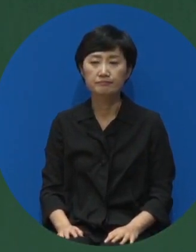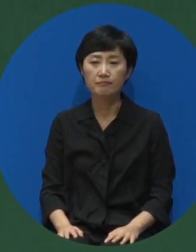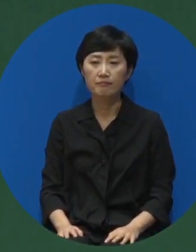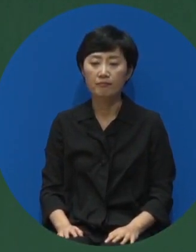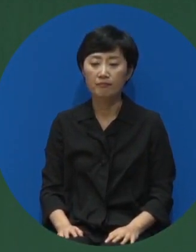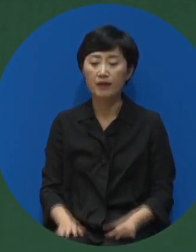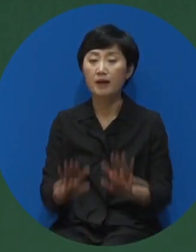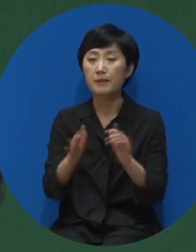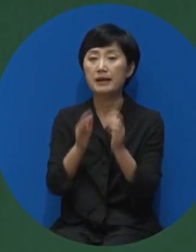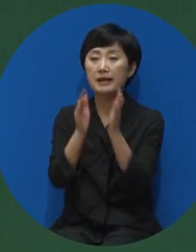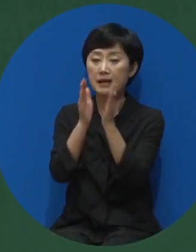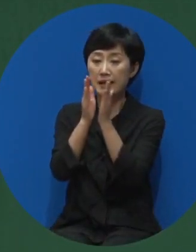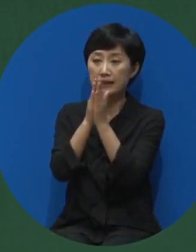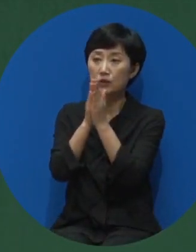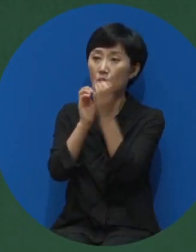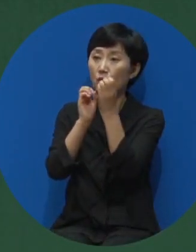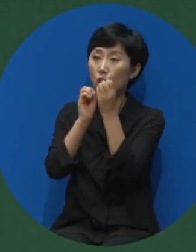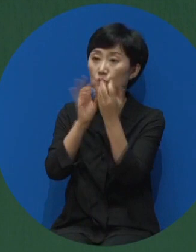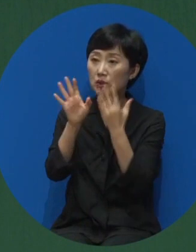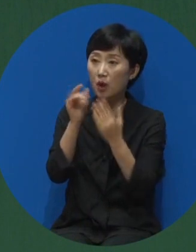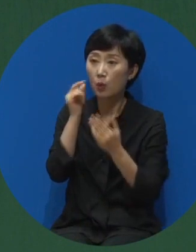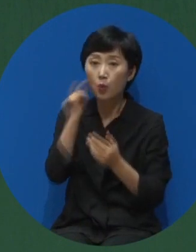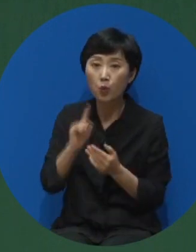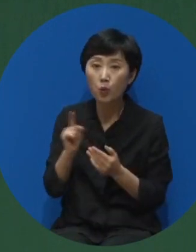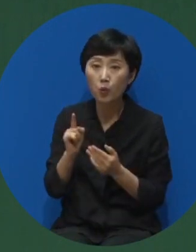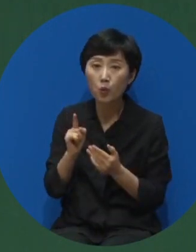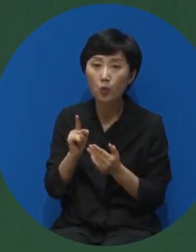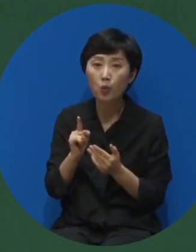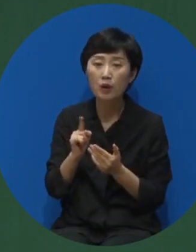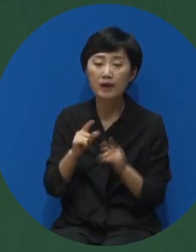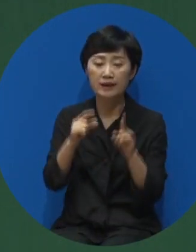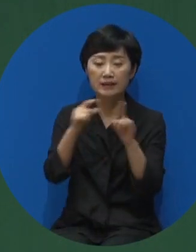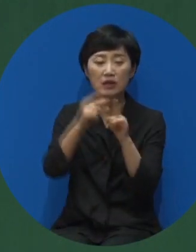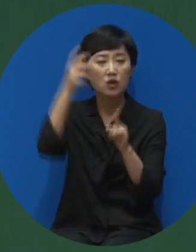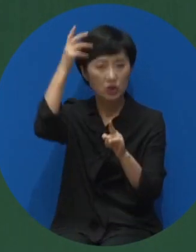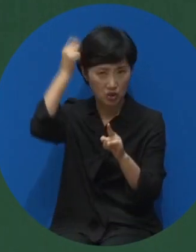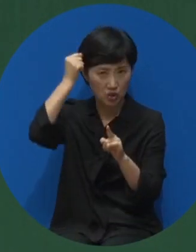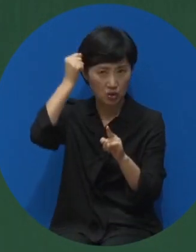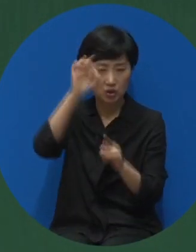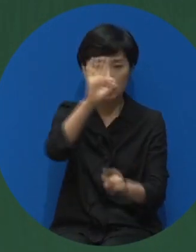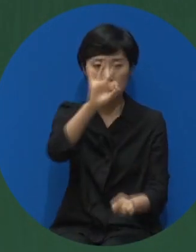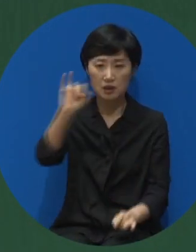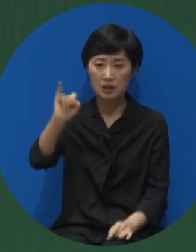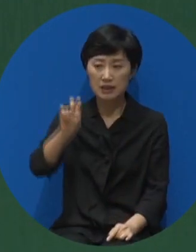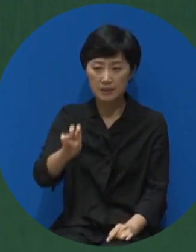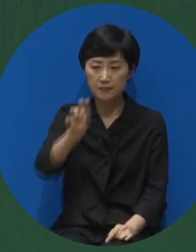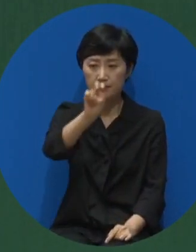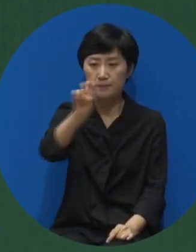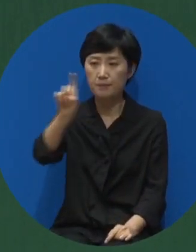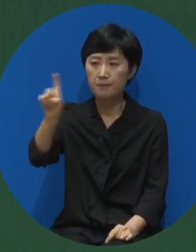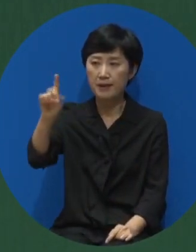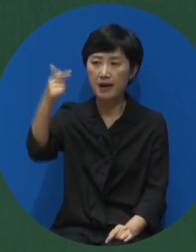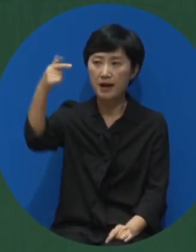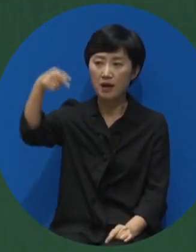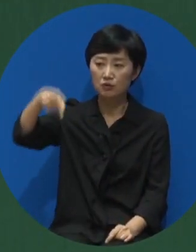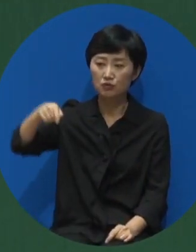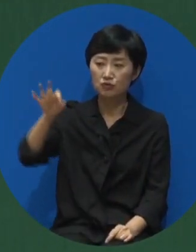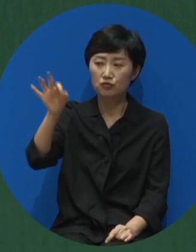응답의 최고의 단어 임마누엘입니다. 答えの 최고의 단어である インマヌエルであります。